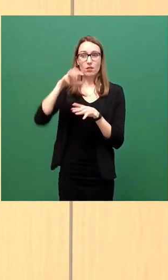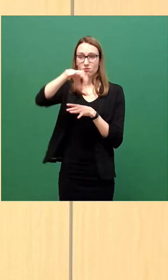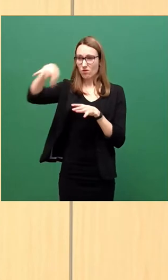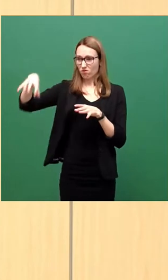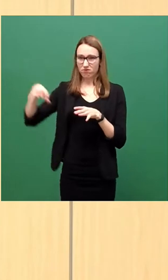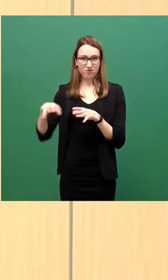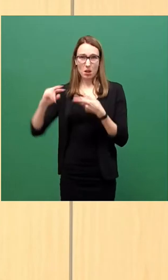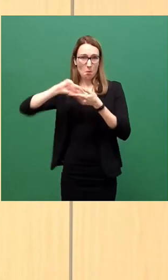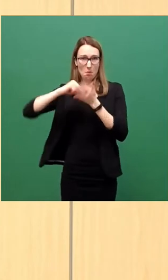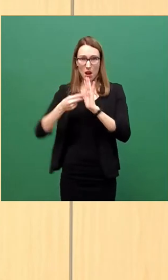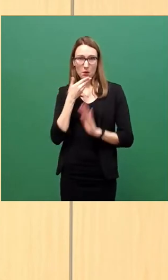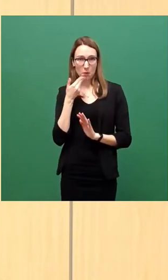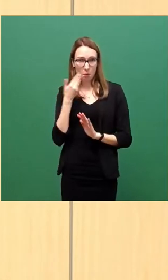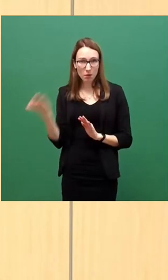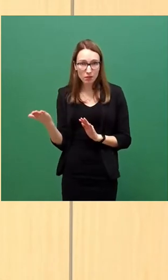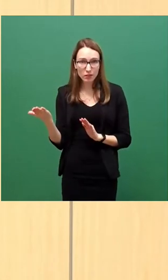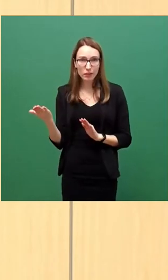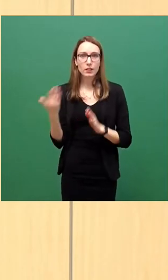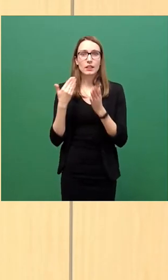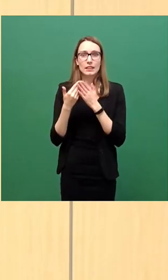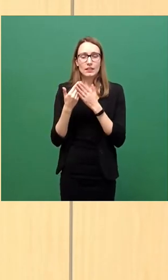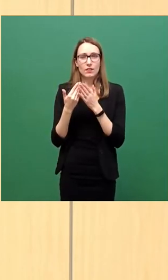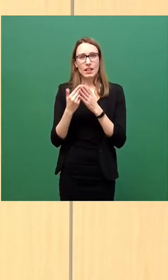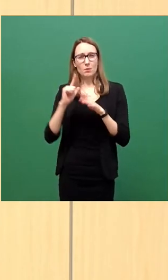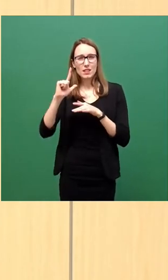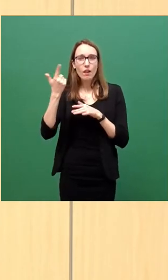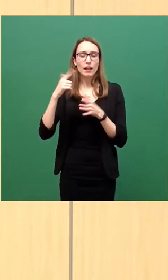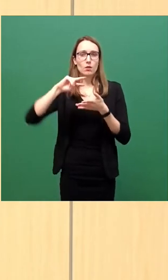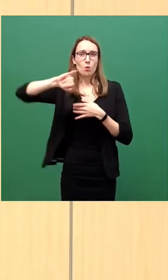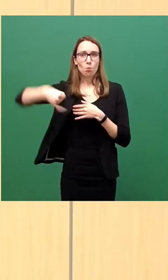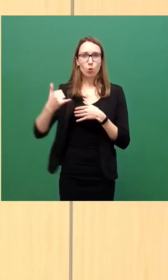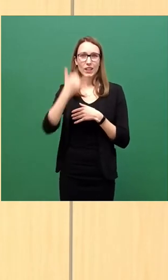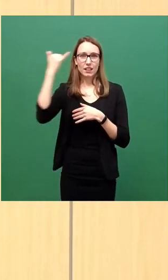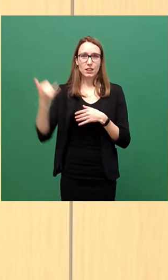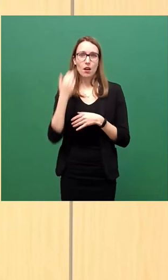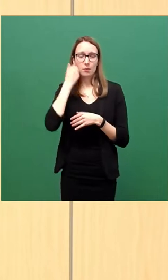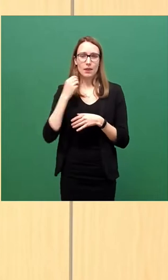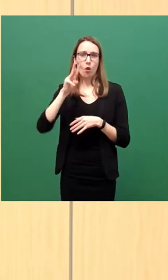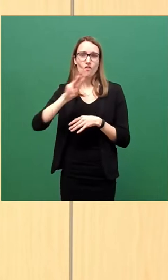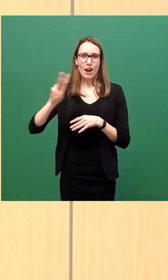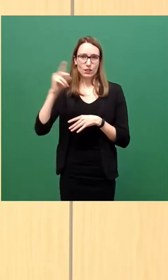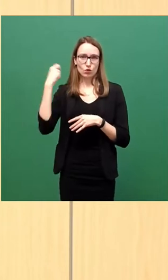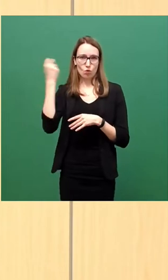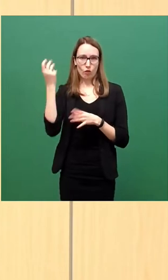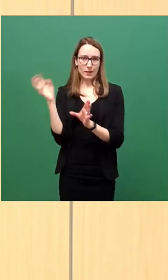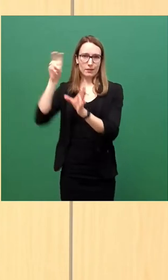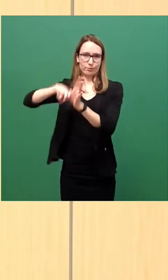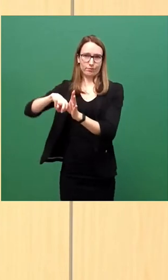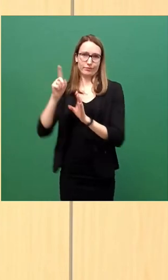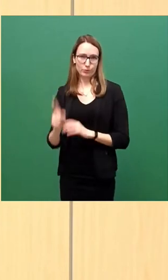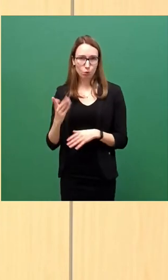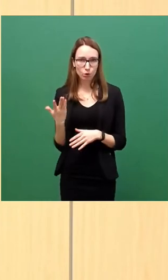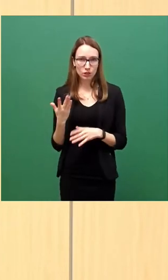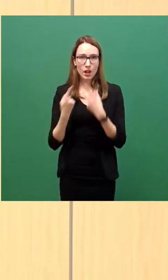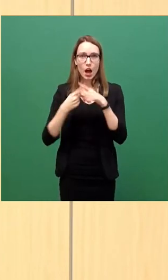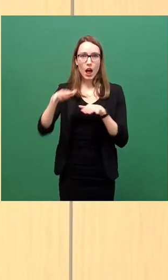ist es begrüßenswert, dass nun ab dem zweiten Projektjahr die Ortschaft Weixdorf einbezogen werden soll. In verschiedenen anderen Regionen, das wurde heute auch